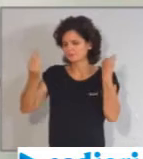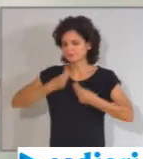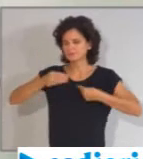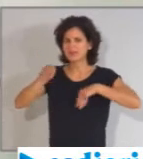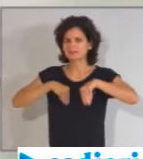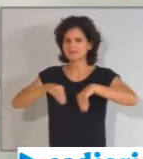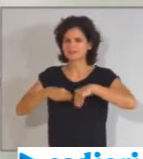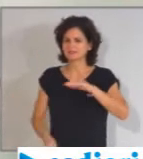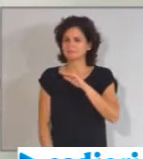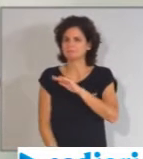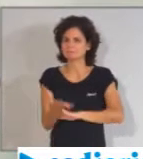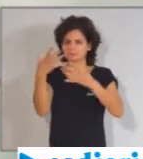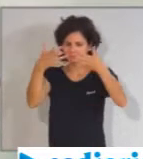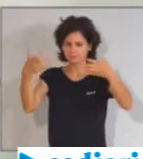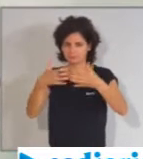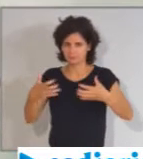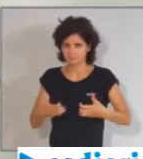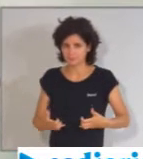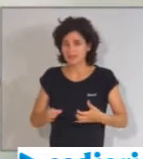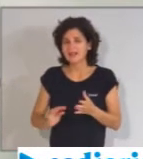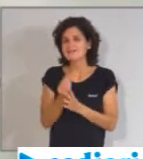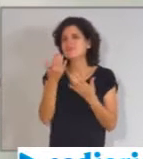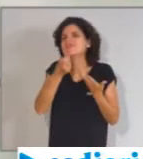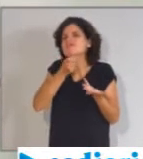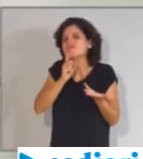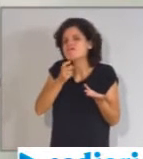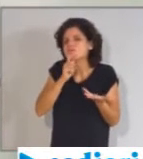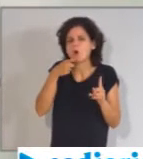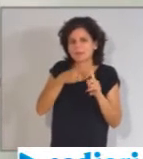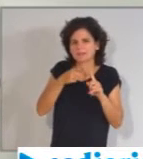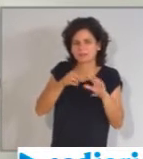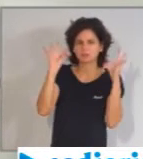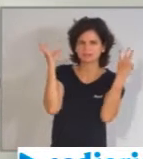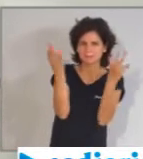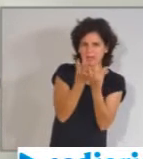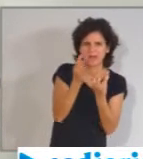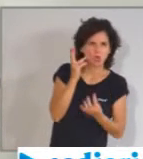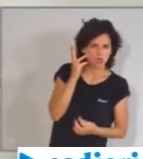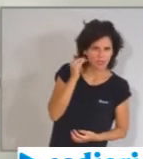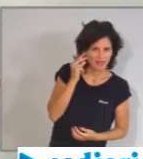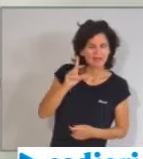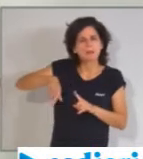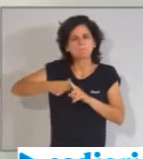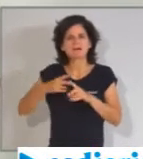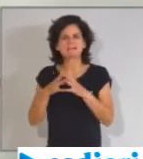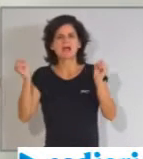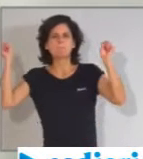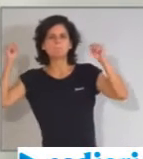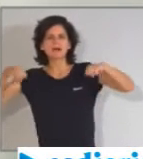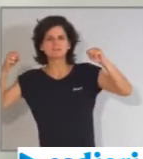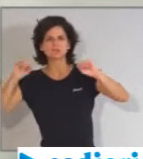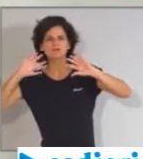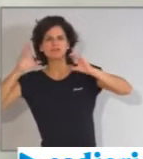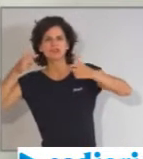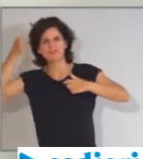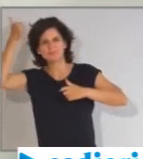Gènere i Masclista i un dels objectius del seminari del Consell de Dénia. Els objectius d'aquesta estratègia